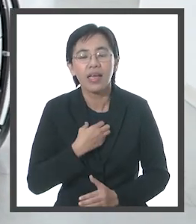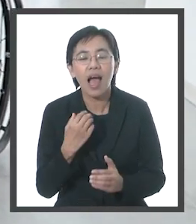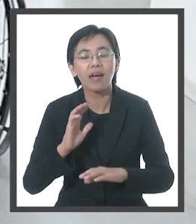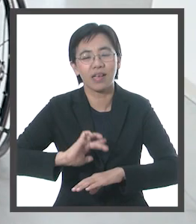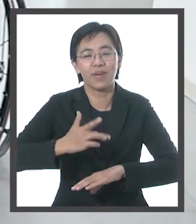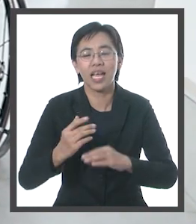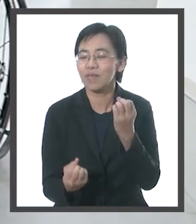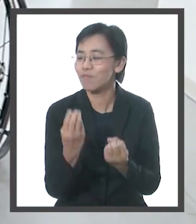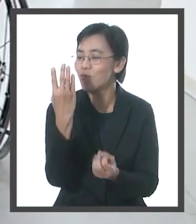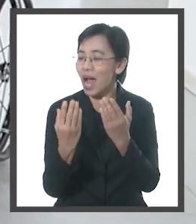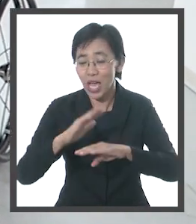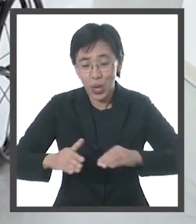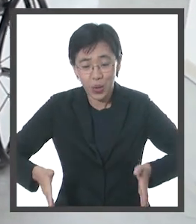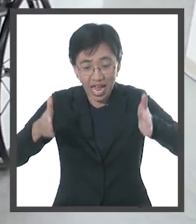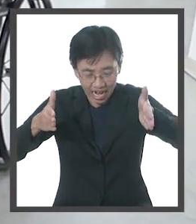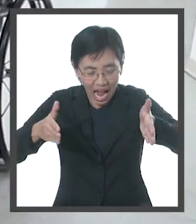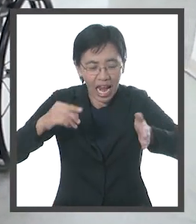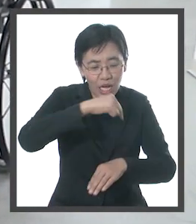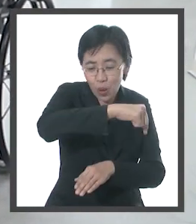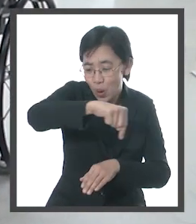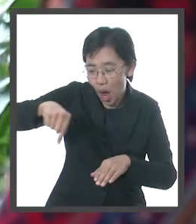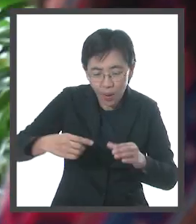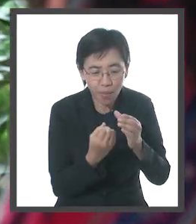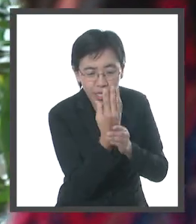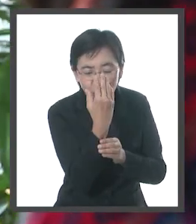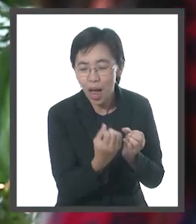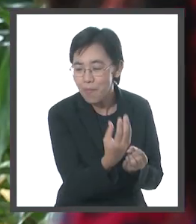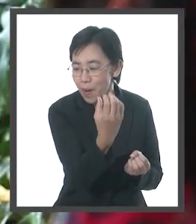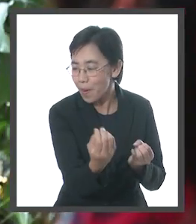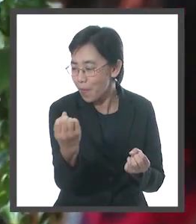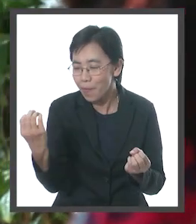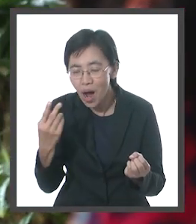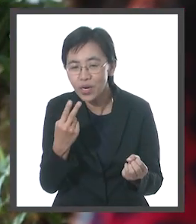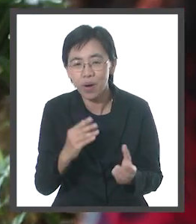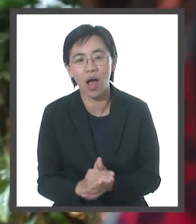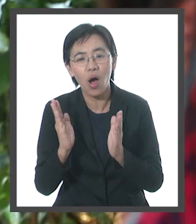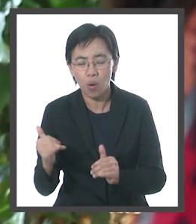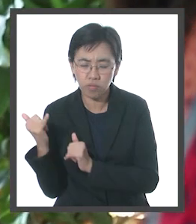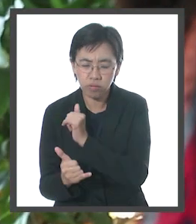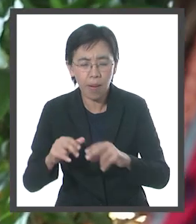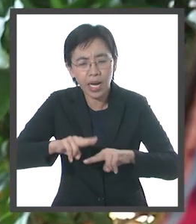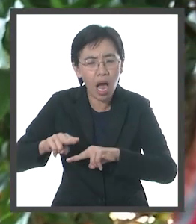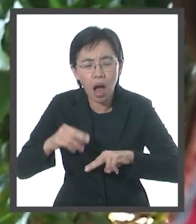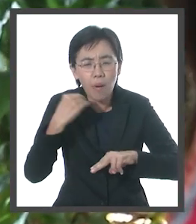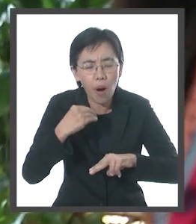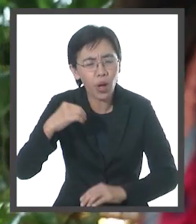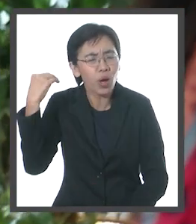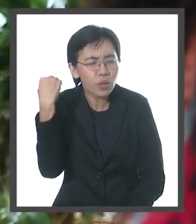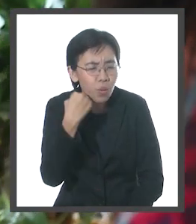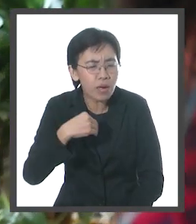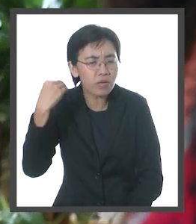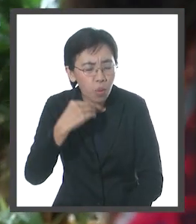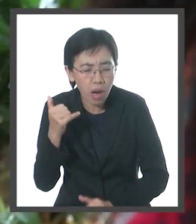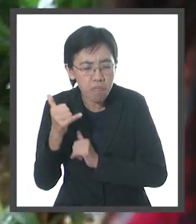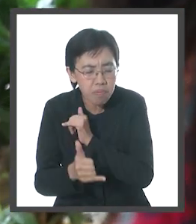าติถึงแม้จะอยู่ในอาคารก็ตามซึ่งเราก็จากที่เห็นนะคะก็จะเห็นคนมาตรงนี้บ่อยมากเกือบทุกวัน ก็เป็นจริง